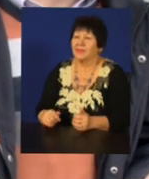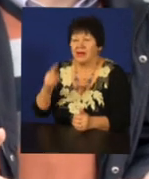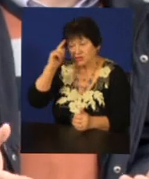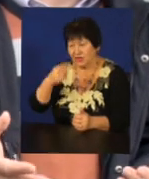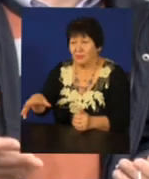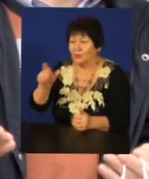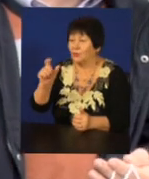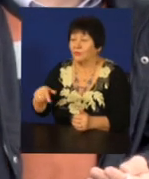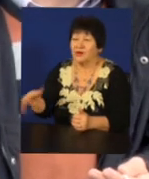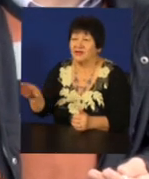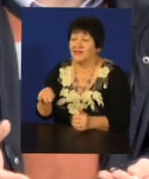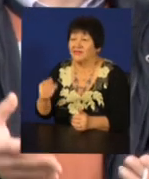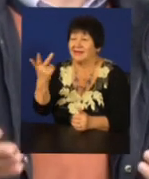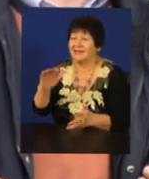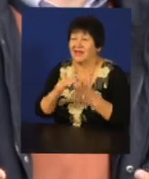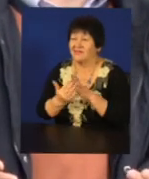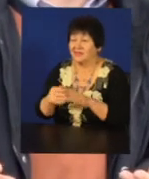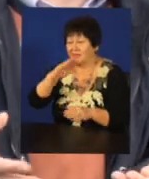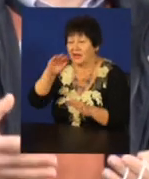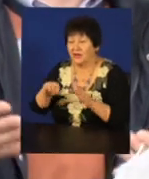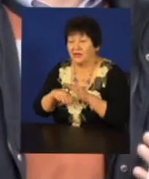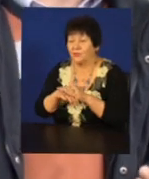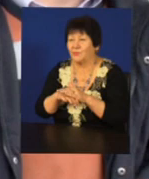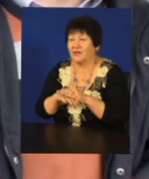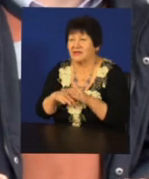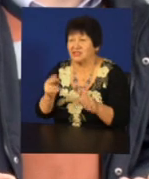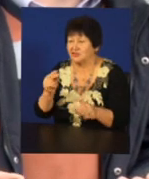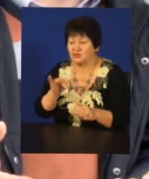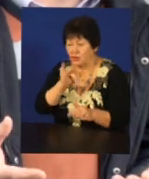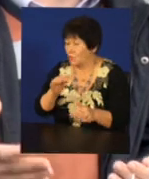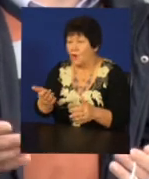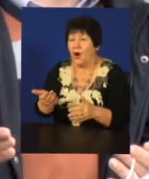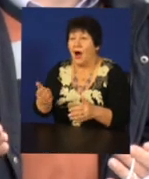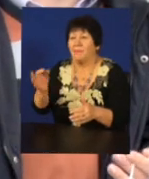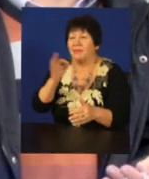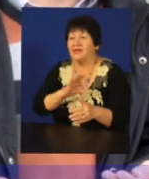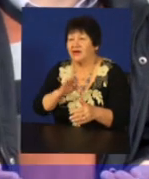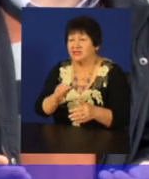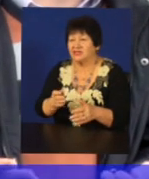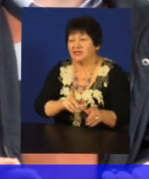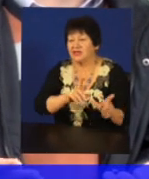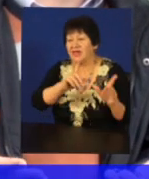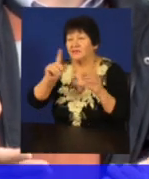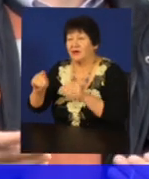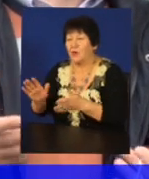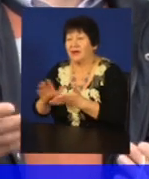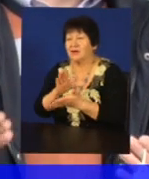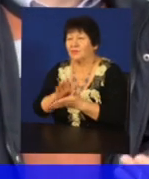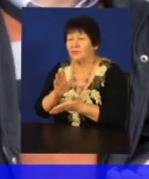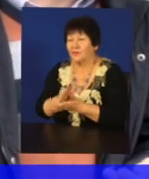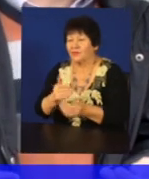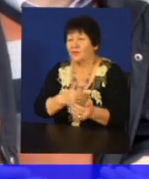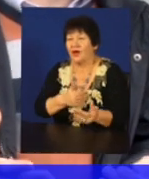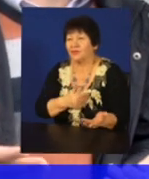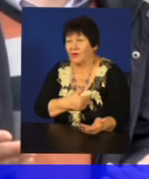Știm cu toții că aceste trei sate din componența primăriei nu beneficiază de câțiva ani de evacuarea deșeurilor. Noi